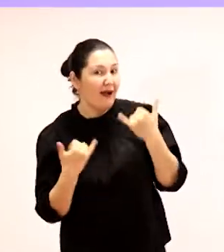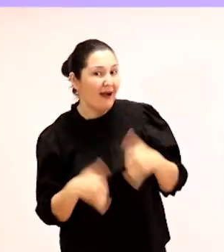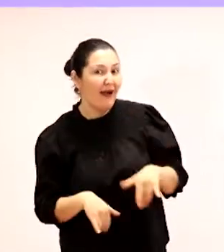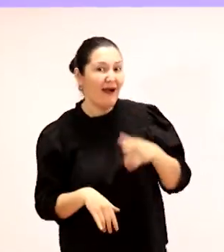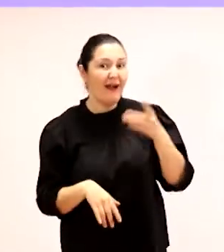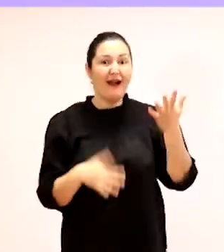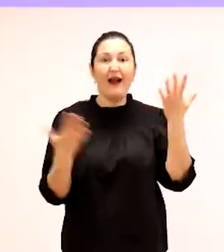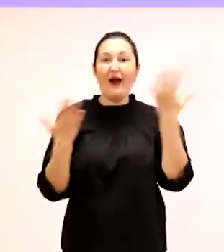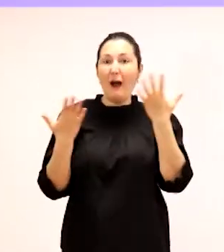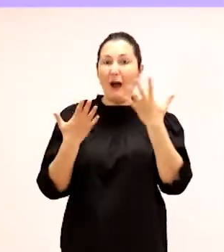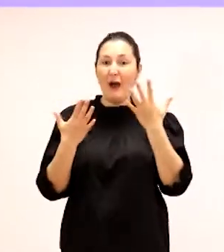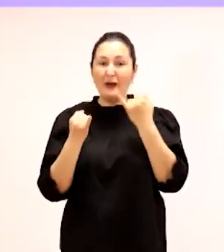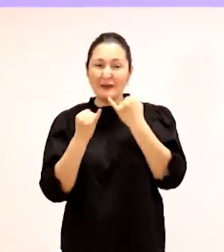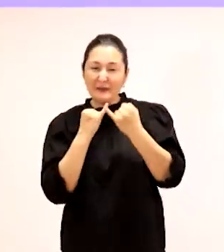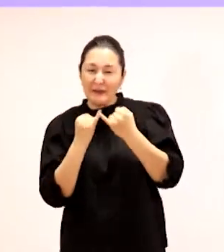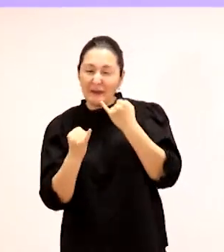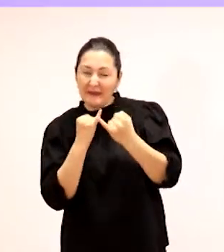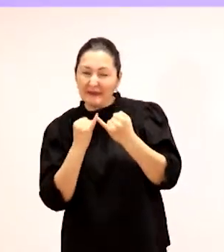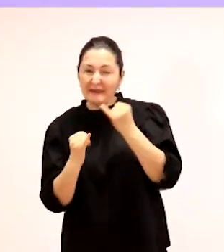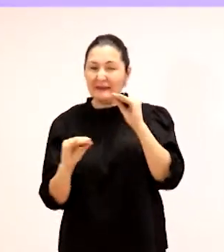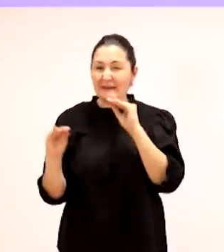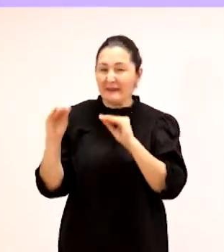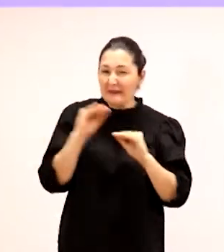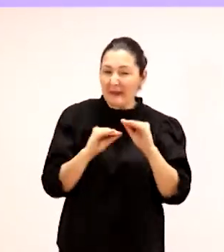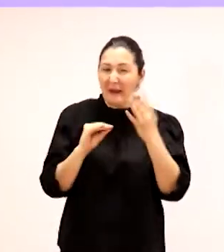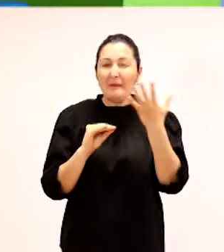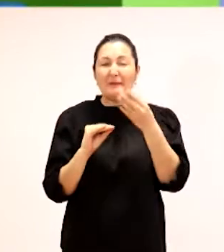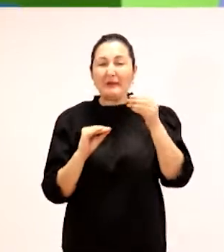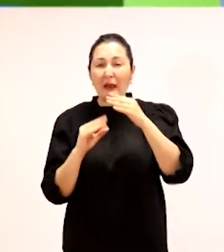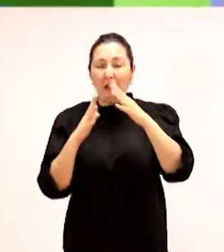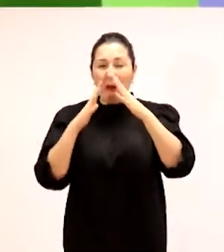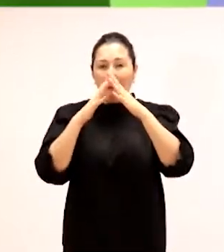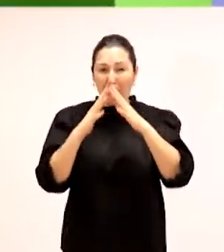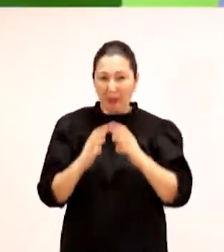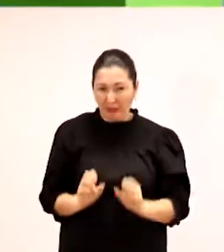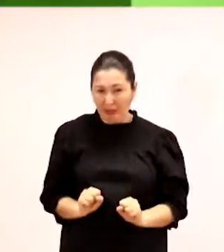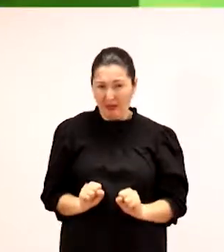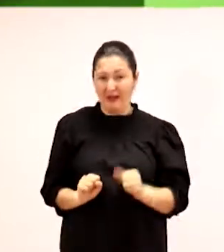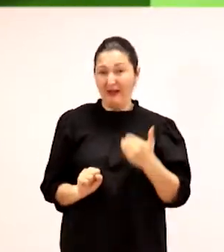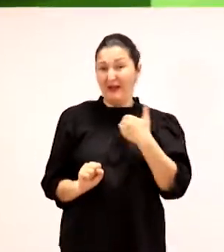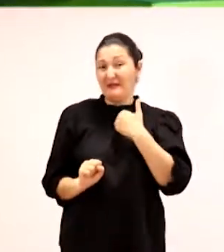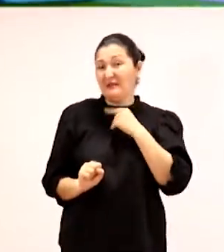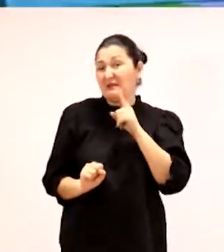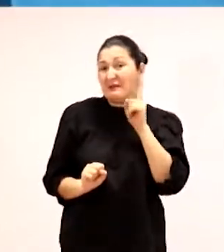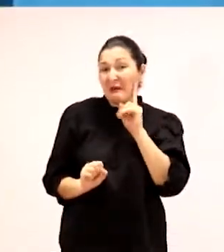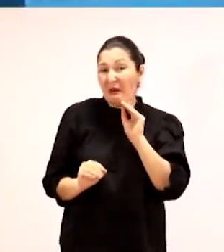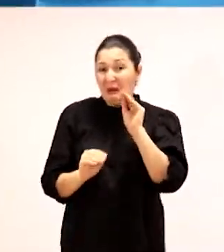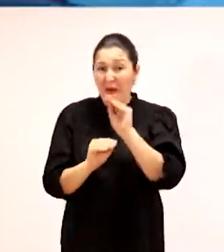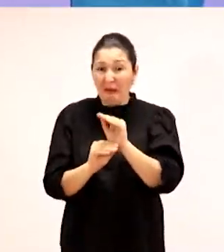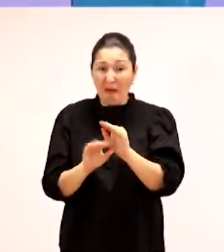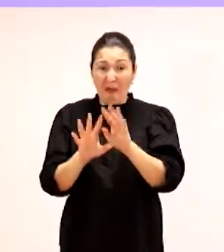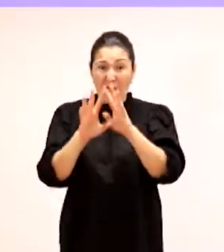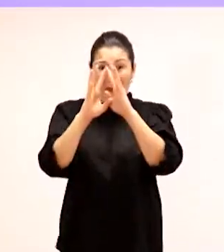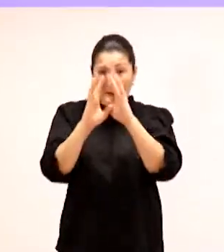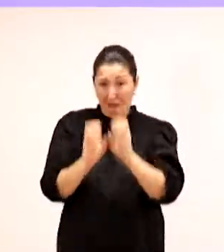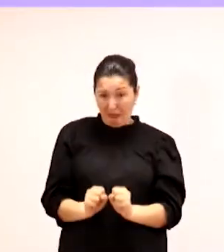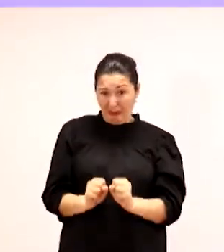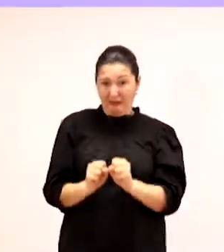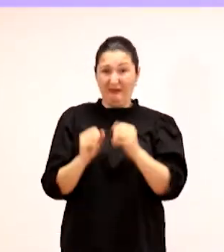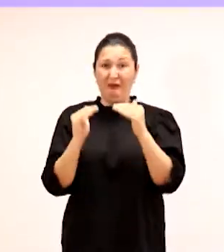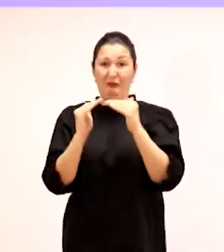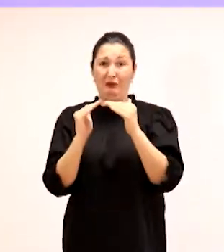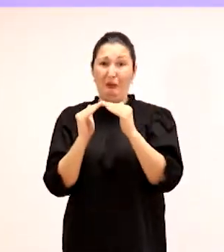Желтенький, а сверху... Ой, хотела зелененький. Ну вот.